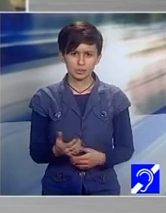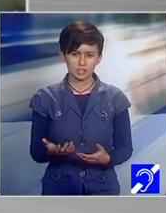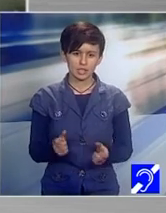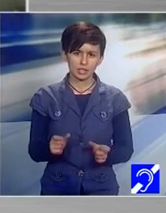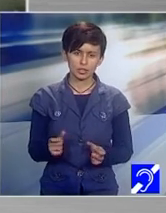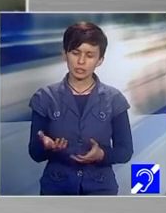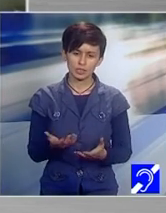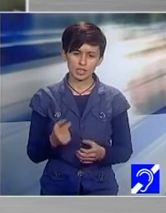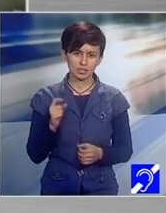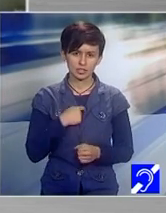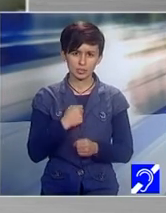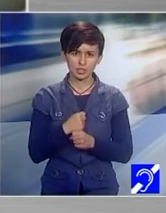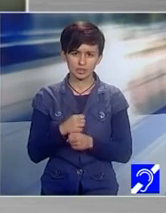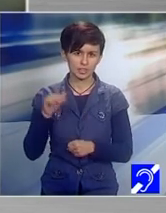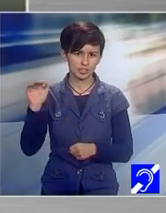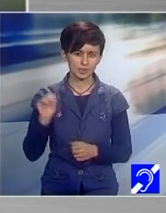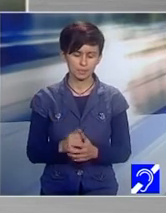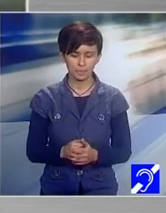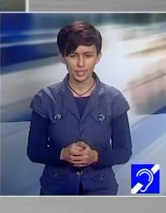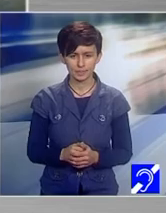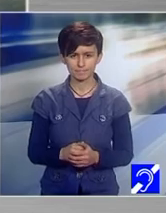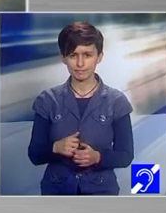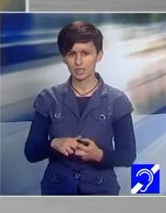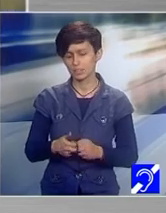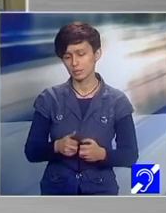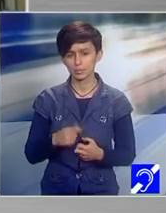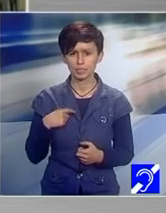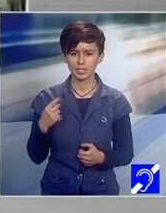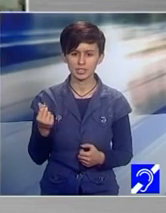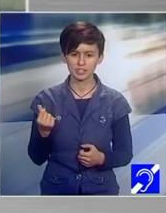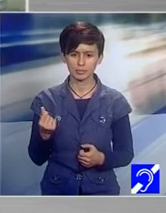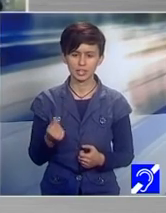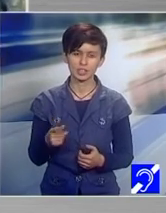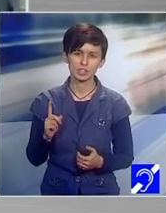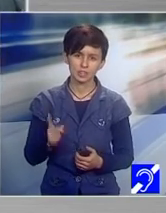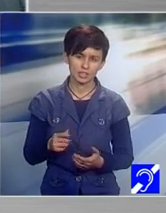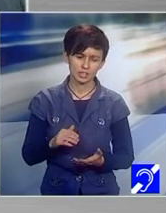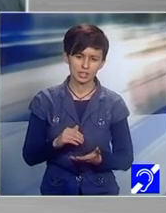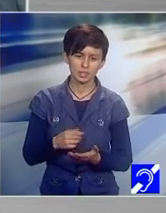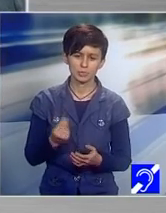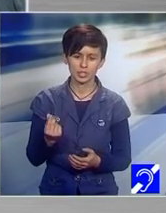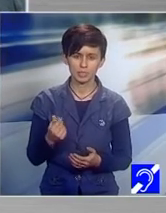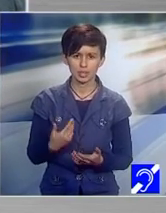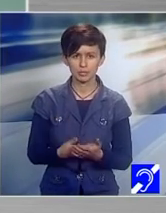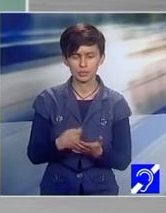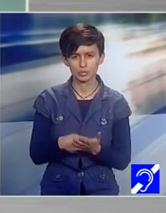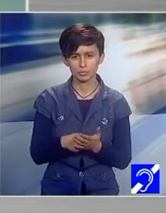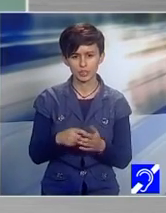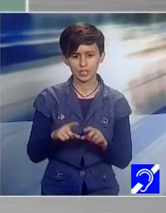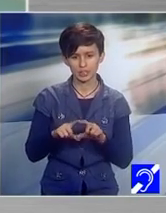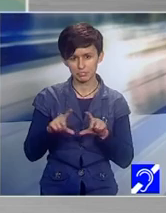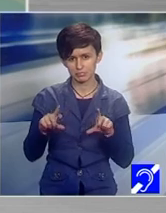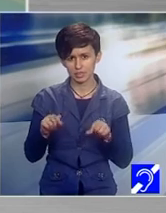Tocmai lipsa banii. Fondurilor banii. Pentru achiziționarea ca să cumpărăm, astfel de trusă. Da. Îmi trebuie bani ca să cumpăr truse, două, trei dacă truse. Dacă îmi permit